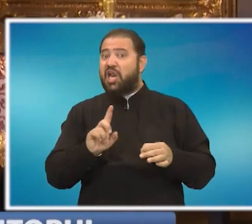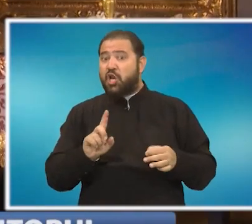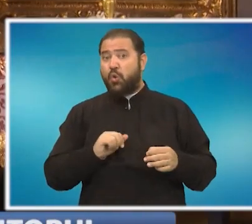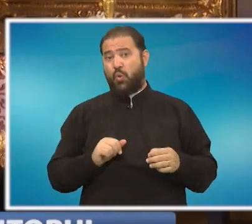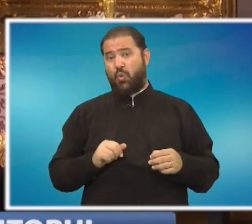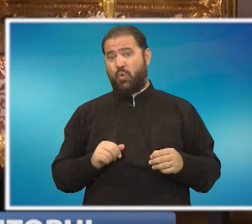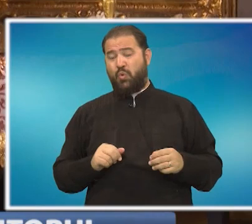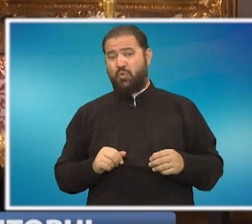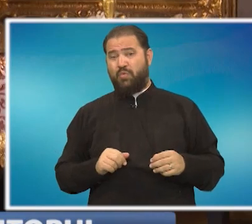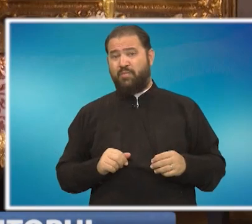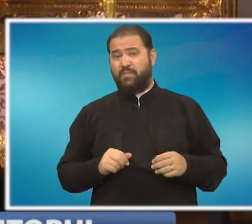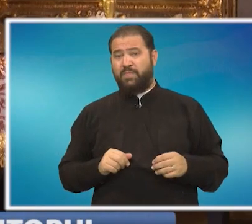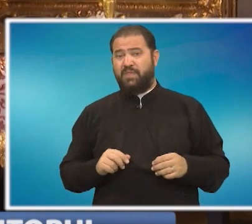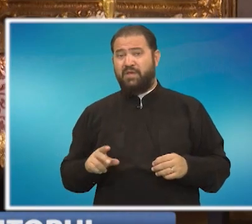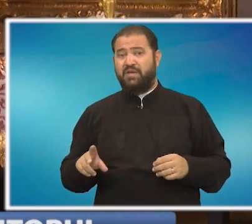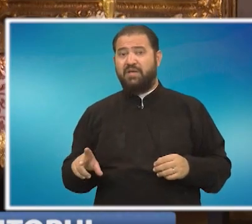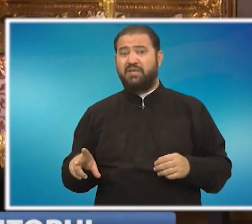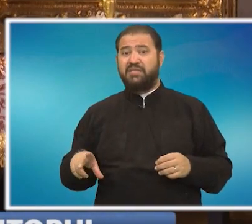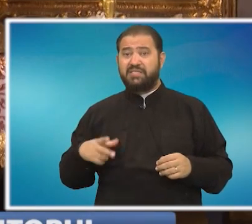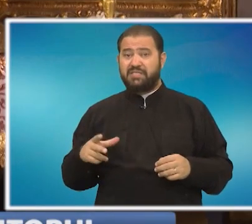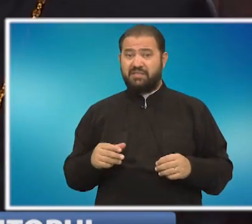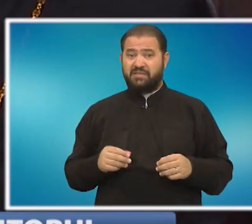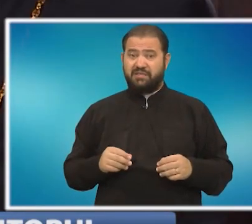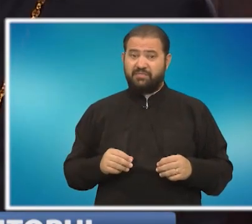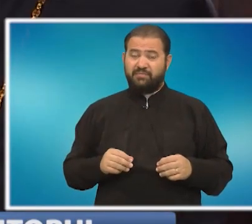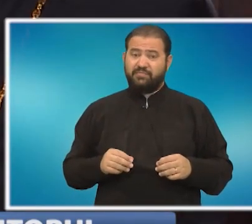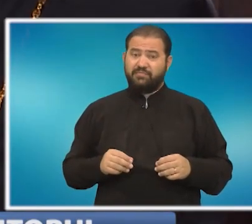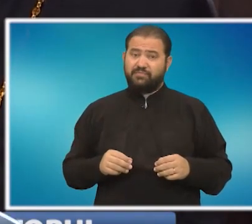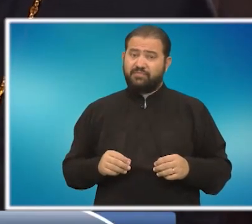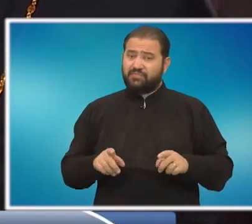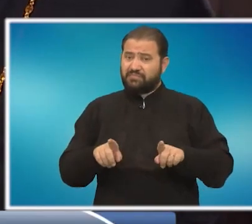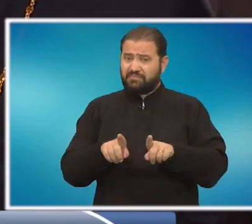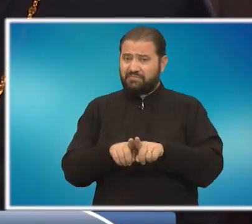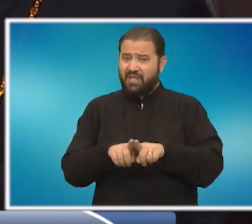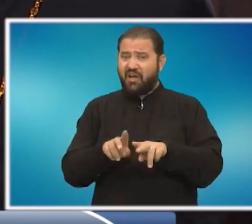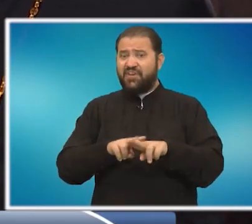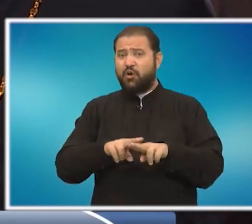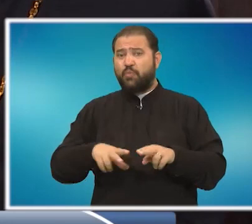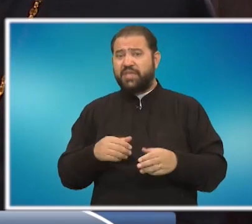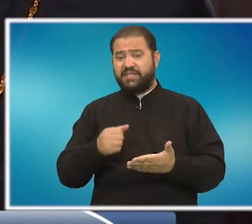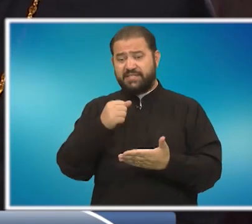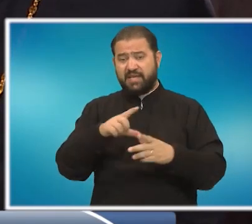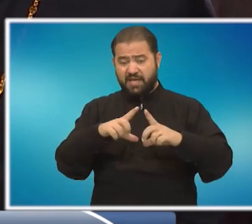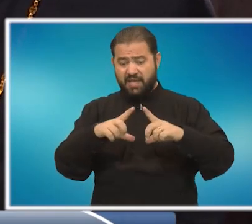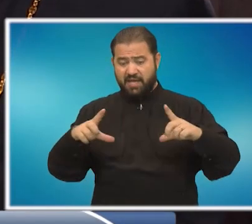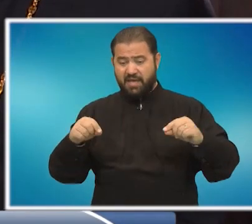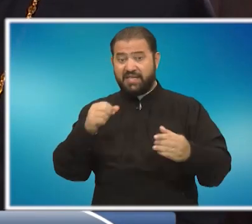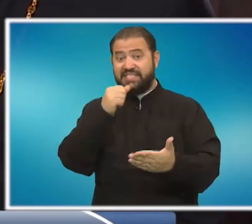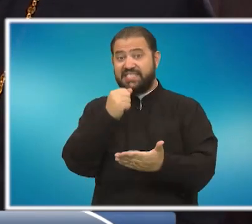sau obligatorii, rețete, așa cum, din păcate,